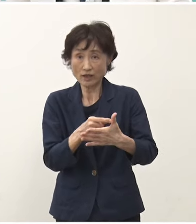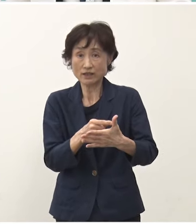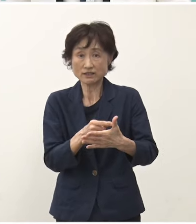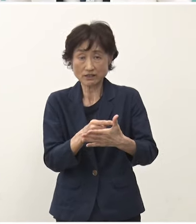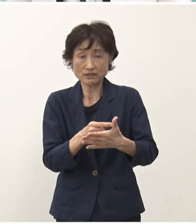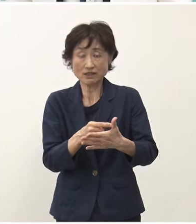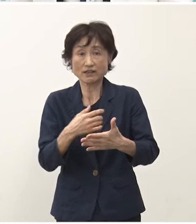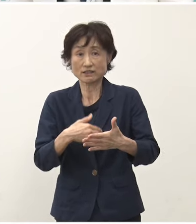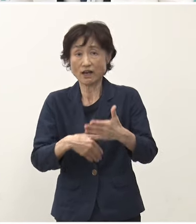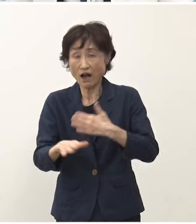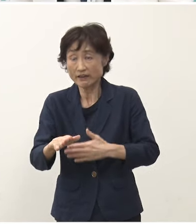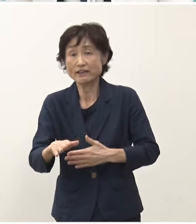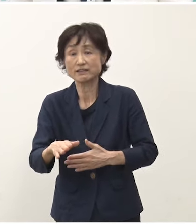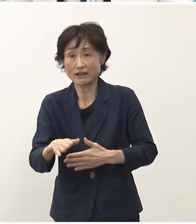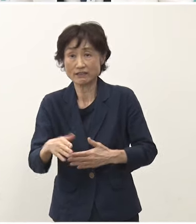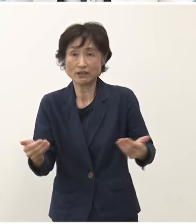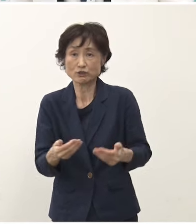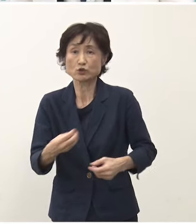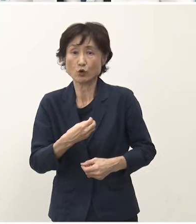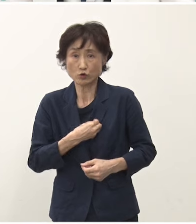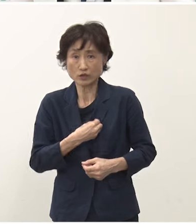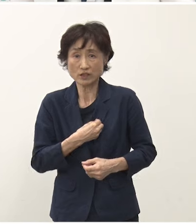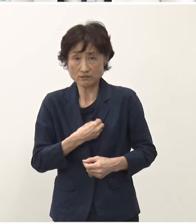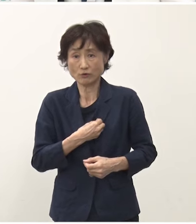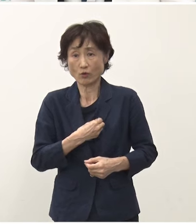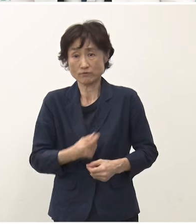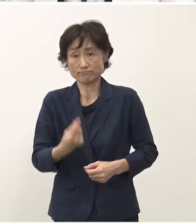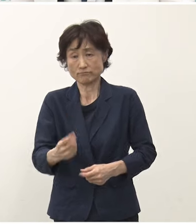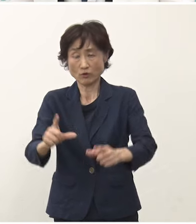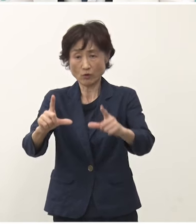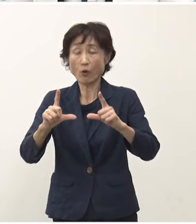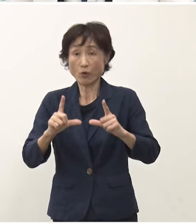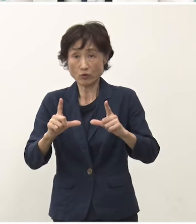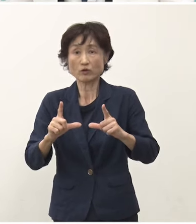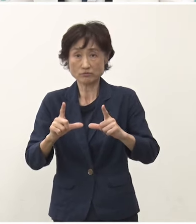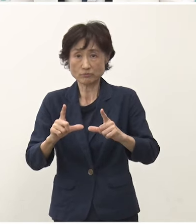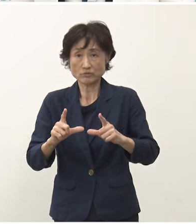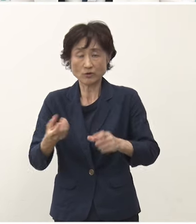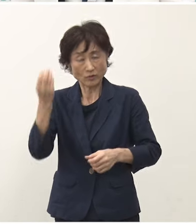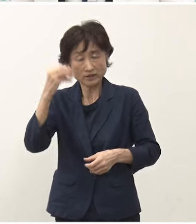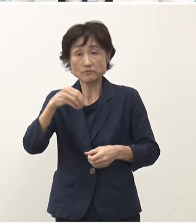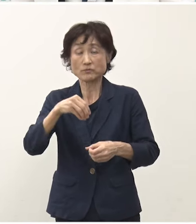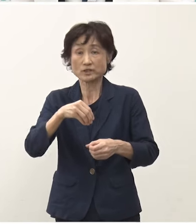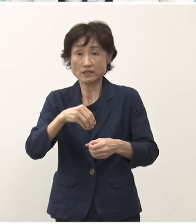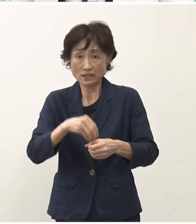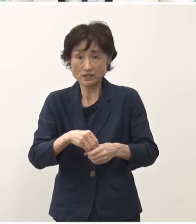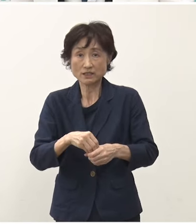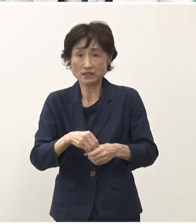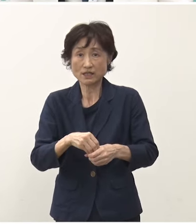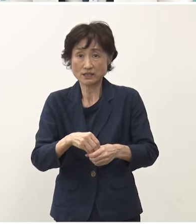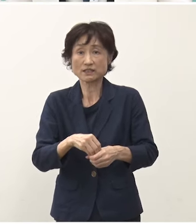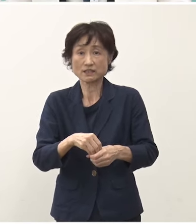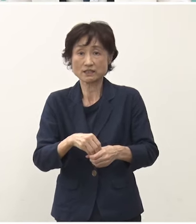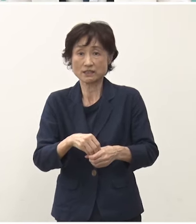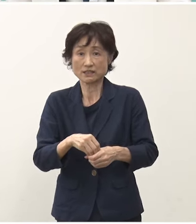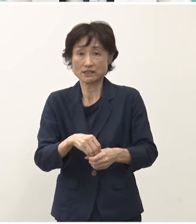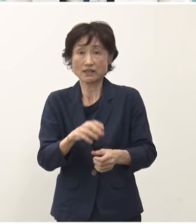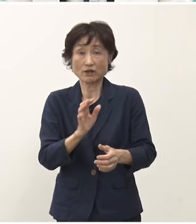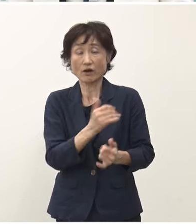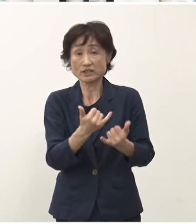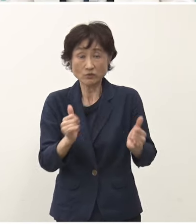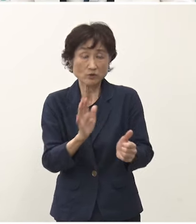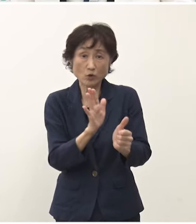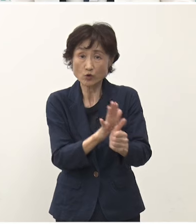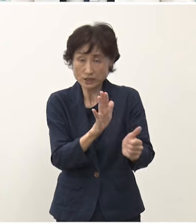れた区職員の報告なども反映し他地体からの人的物的資源の円滑な受け入れができる